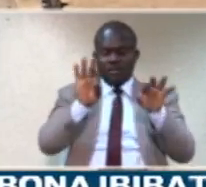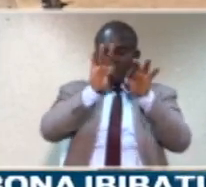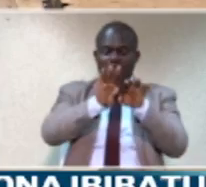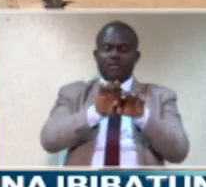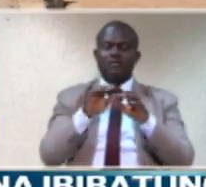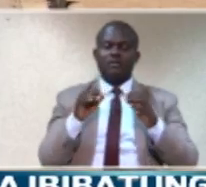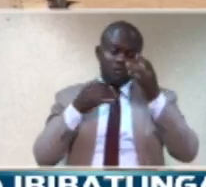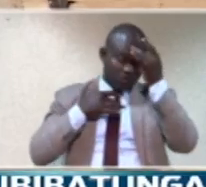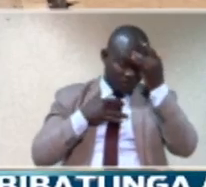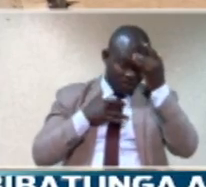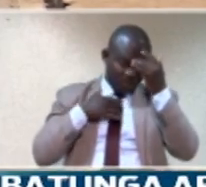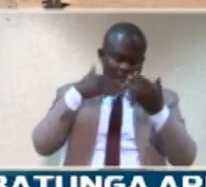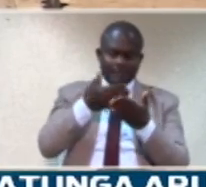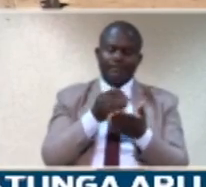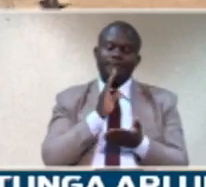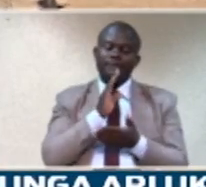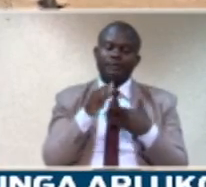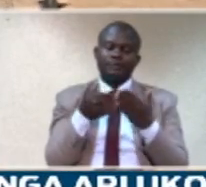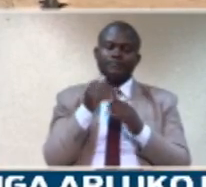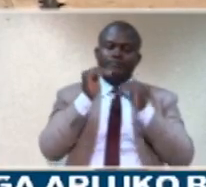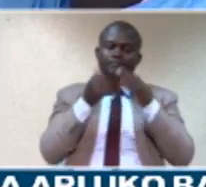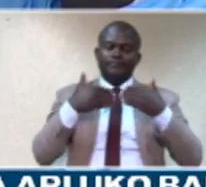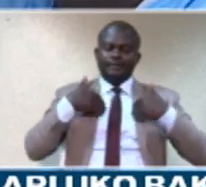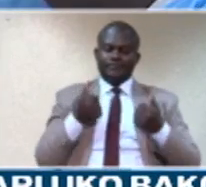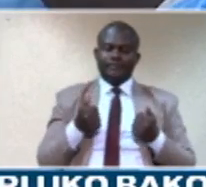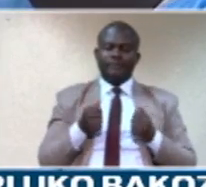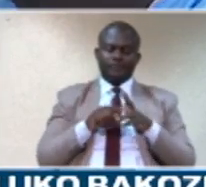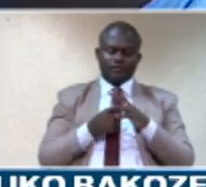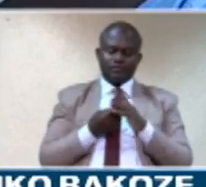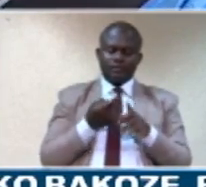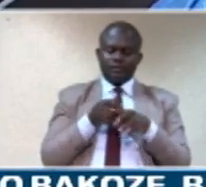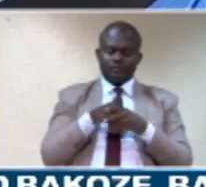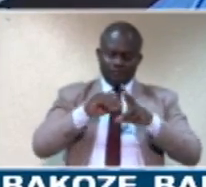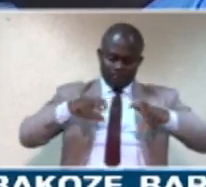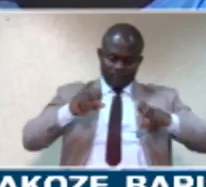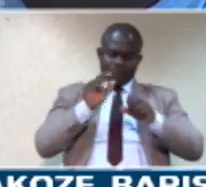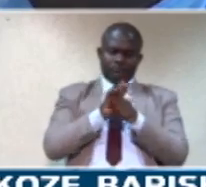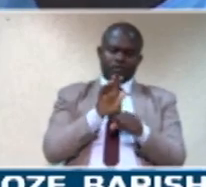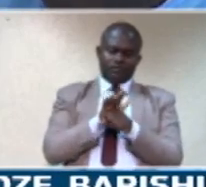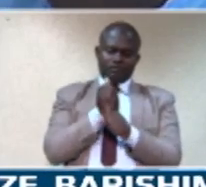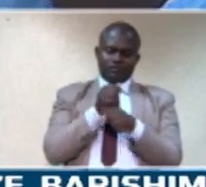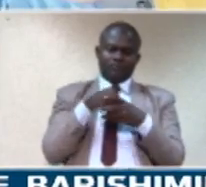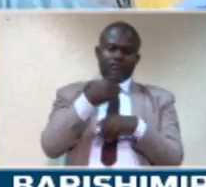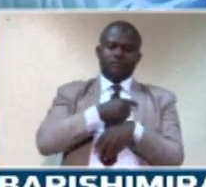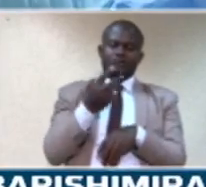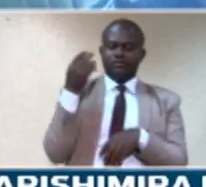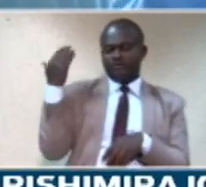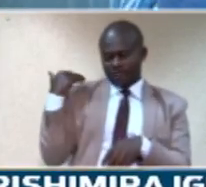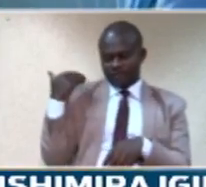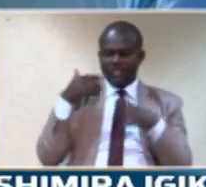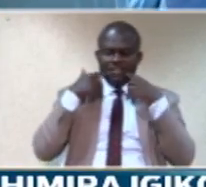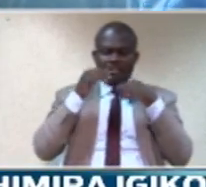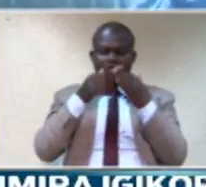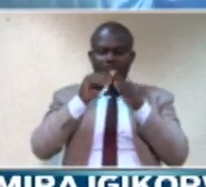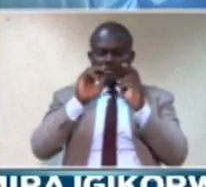miterere y'icyorezo. Kugeza kuri iki cyumweru inzego z'ubuzima zihereye ku byavuye mu gupima ku bwinshi byakozwe mu minsi ibiri ishize zivuga